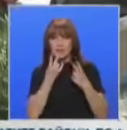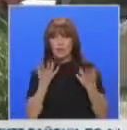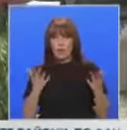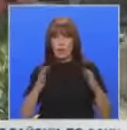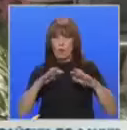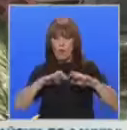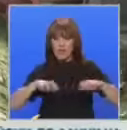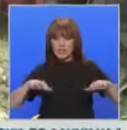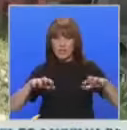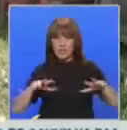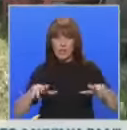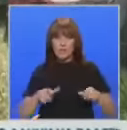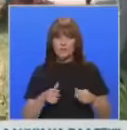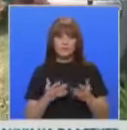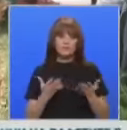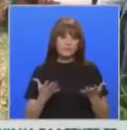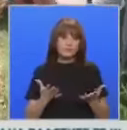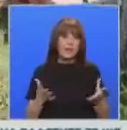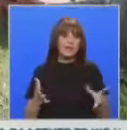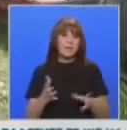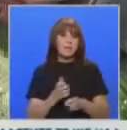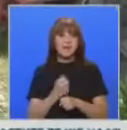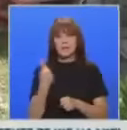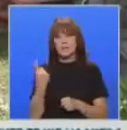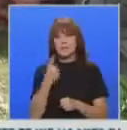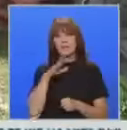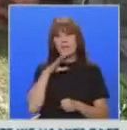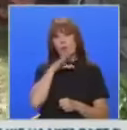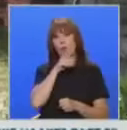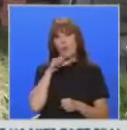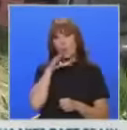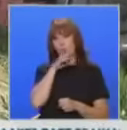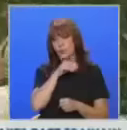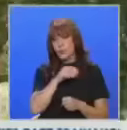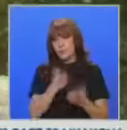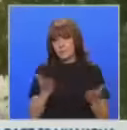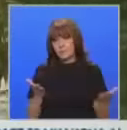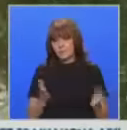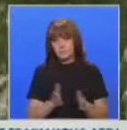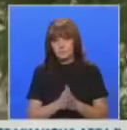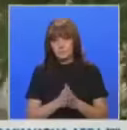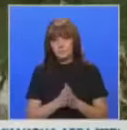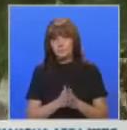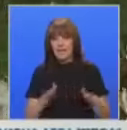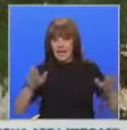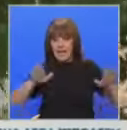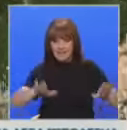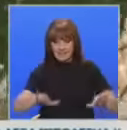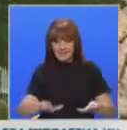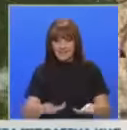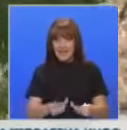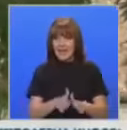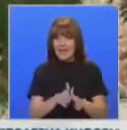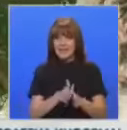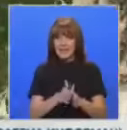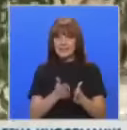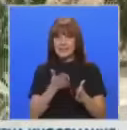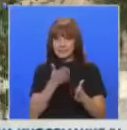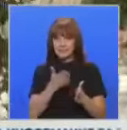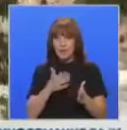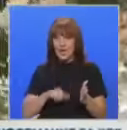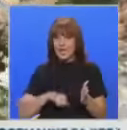изронена. Уви, намерихме само кучета, които силно лаят. А деретата под язовирите, през които водата